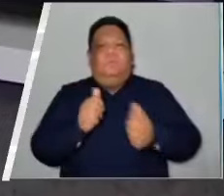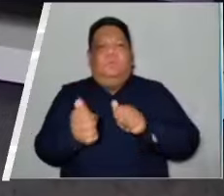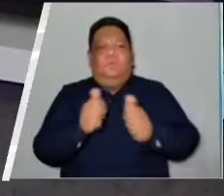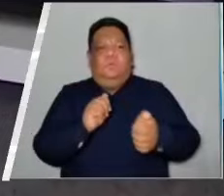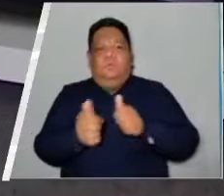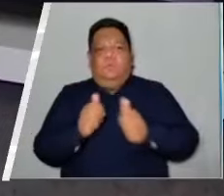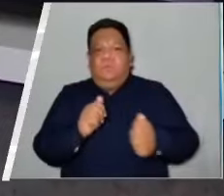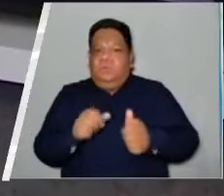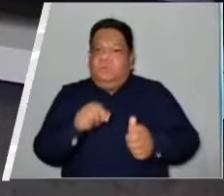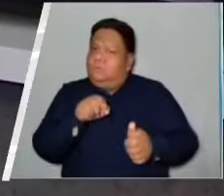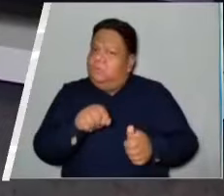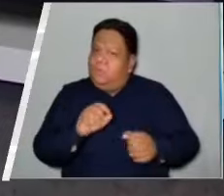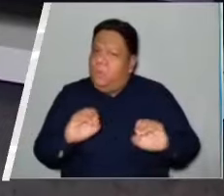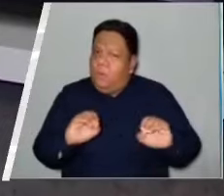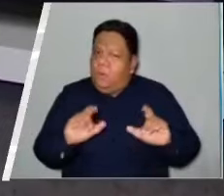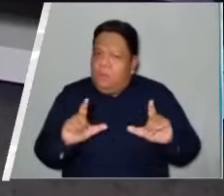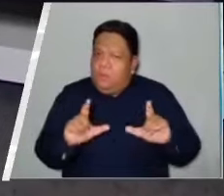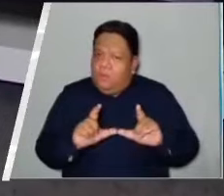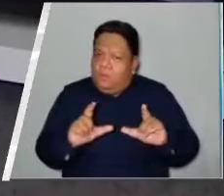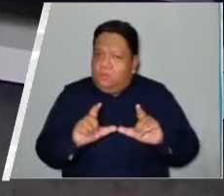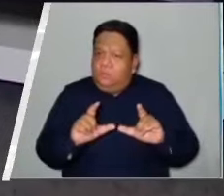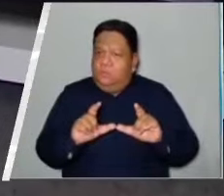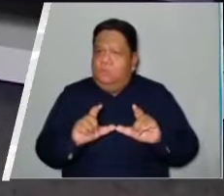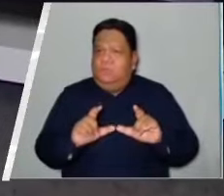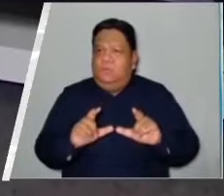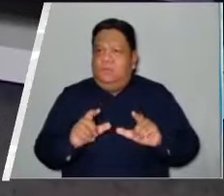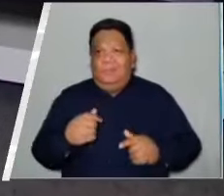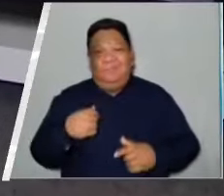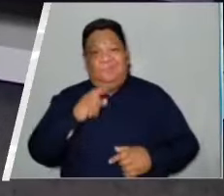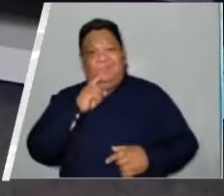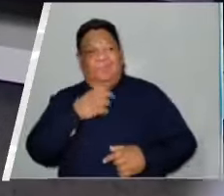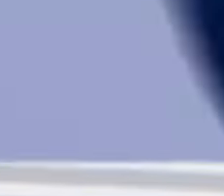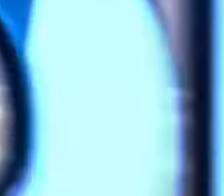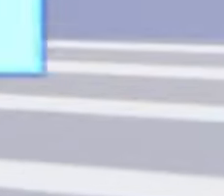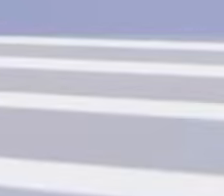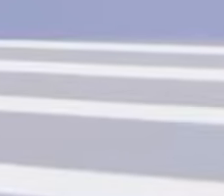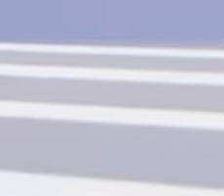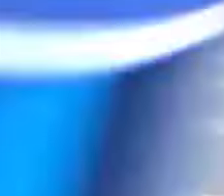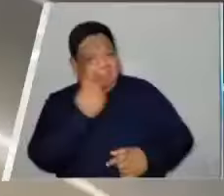wala naman silang karapatang manikit. Saksi si Mark Salazar.